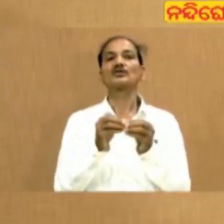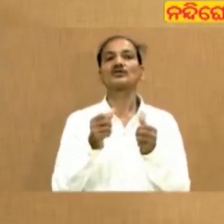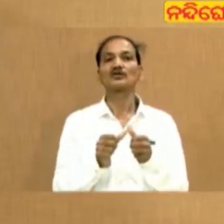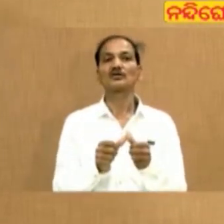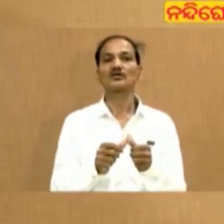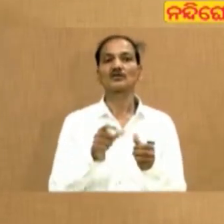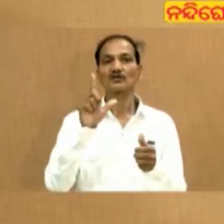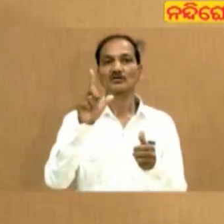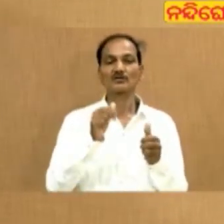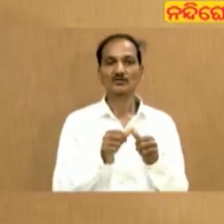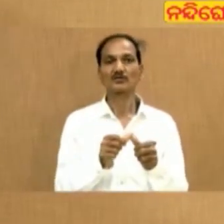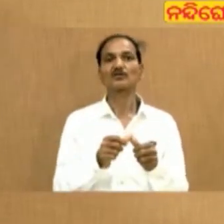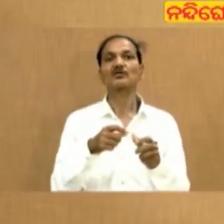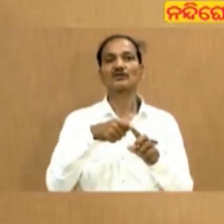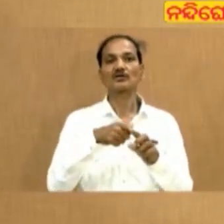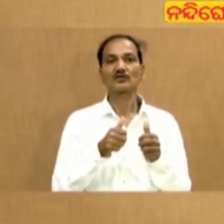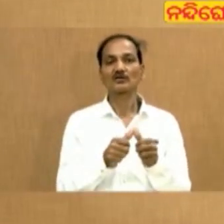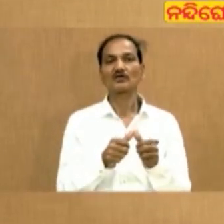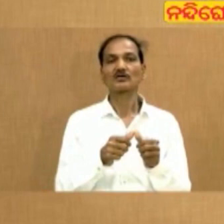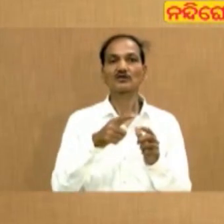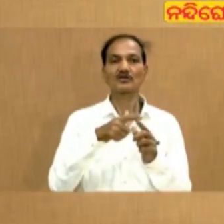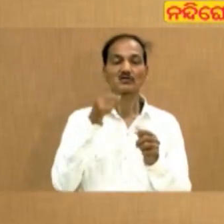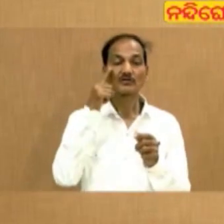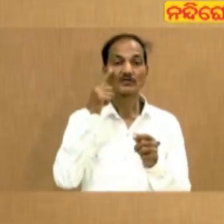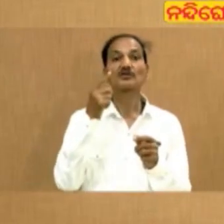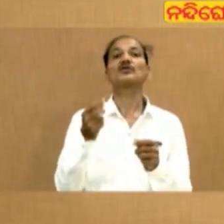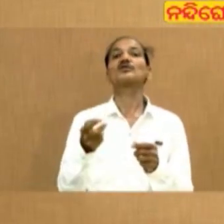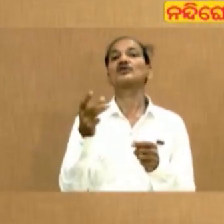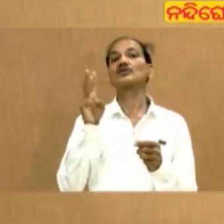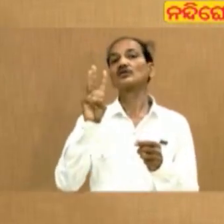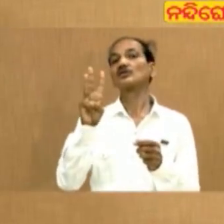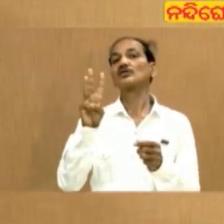ଆପଣଙ୍କୁ କହିଲି। ପୁରା ଲିଷ୍ଟ ଅଛି ଏଇ ସ୍କ୍ରିନ୍ରେ, ଆପଣମାନେ ଦେଖିପାରୁଥିବେ।